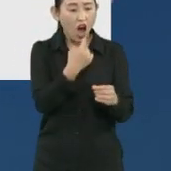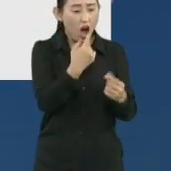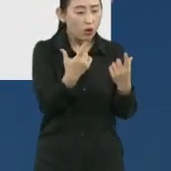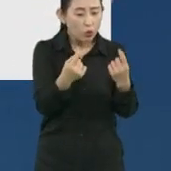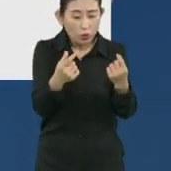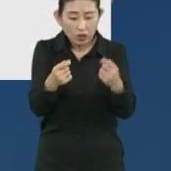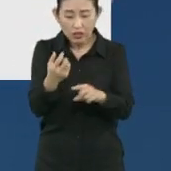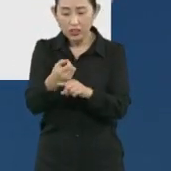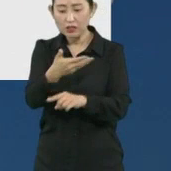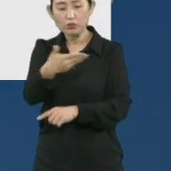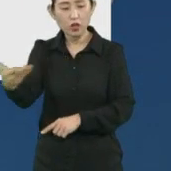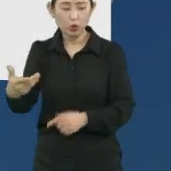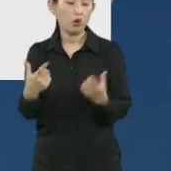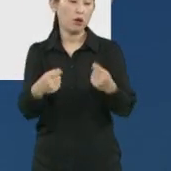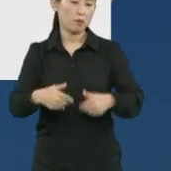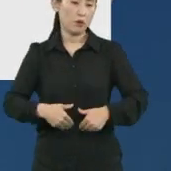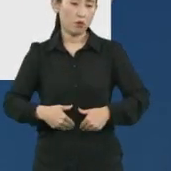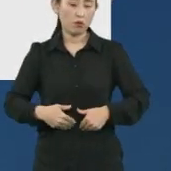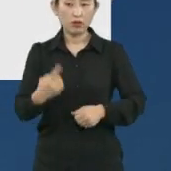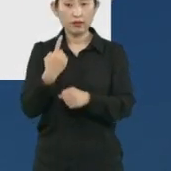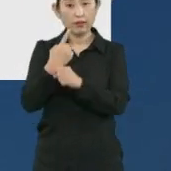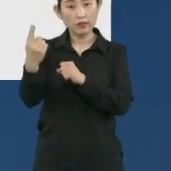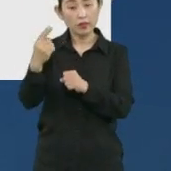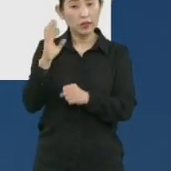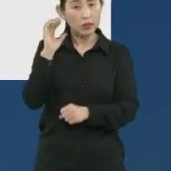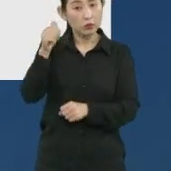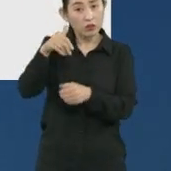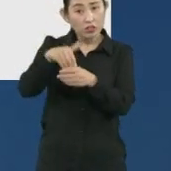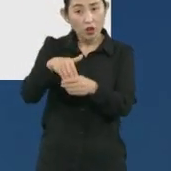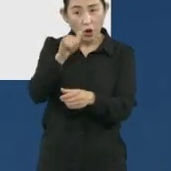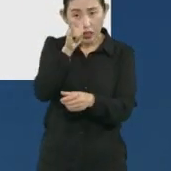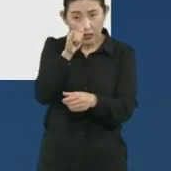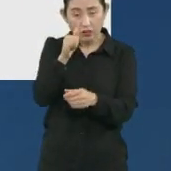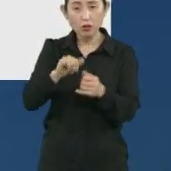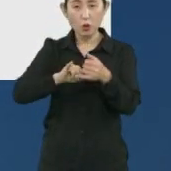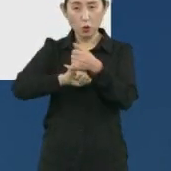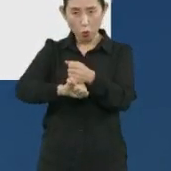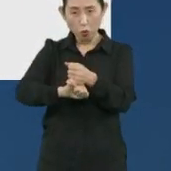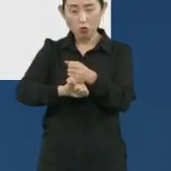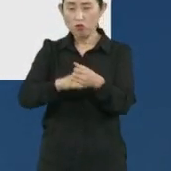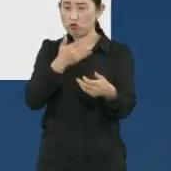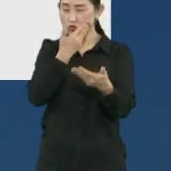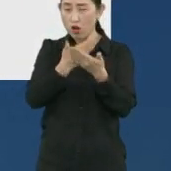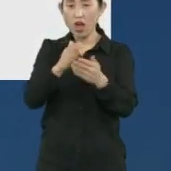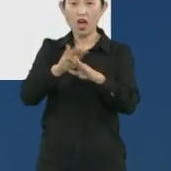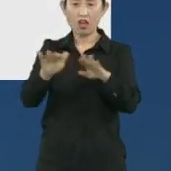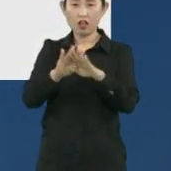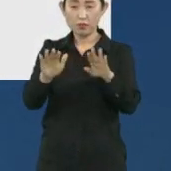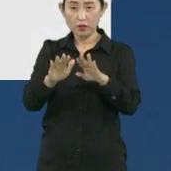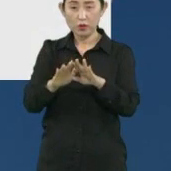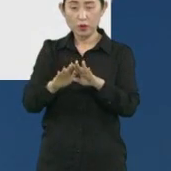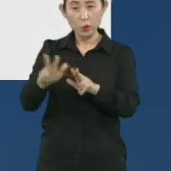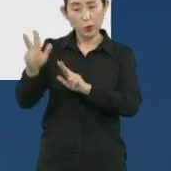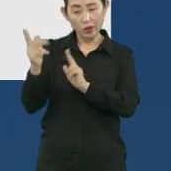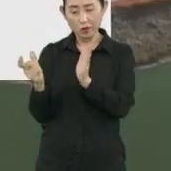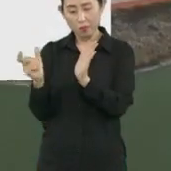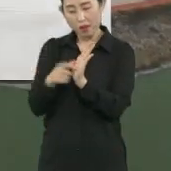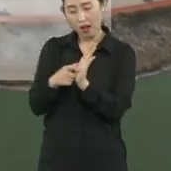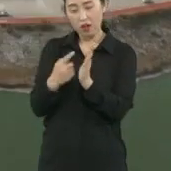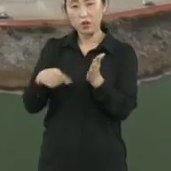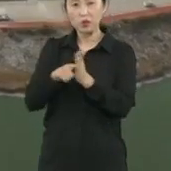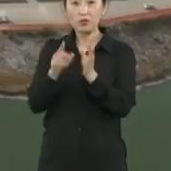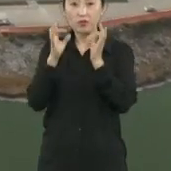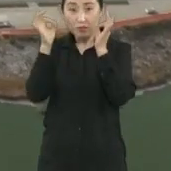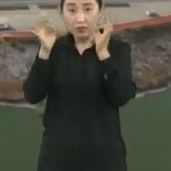절실한 상황인데요. 내년 대선을 통해서 금강 해수 유통 국정과제로 수용할 수 있도록 최선을